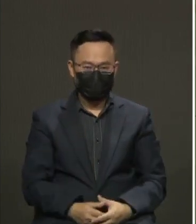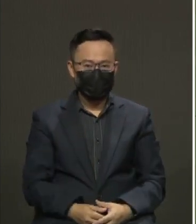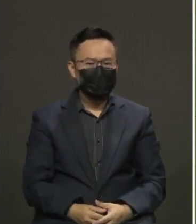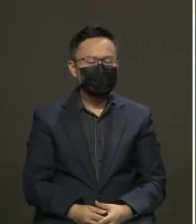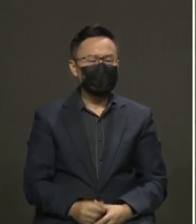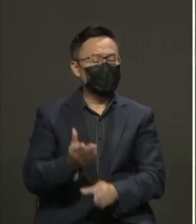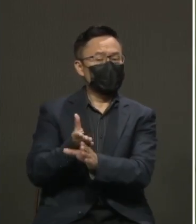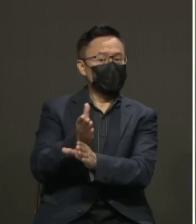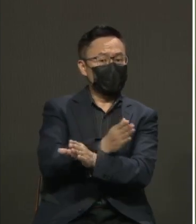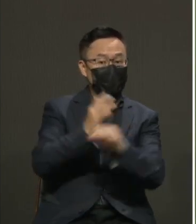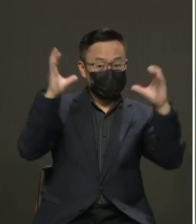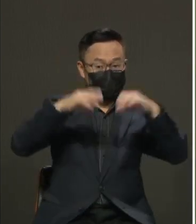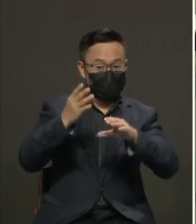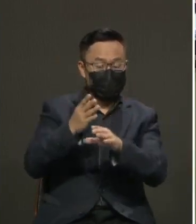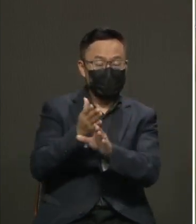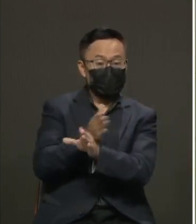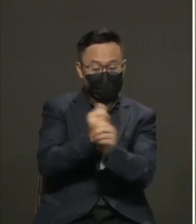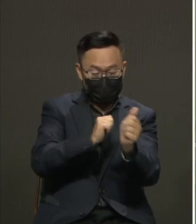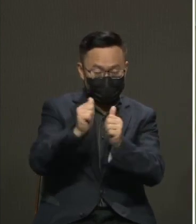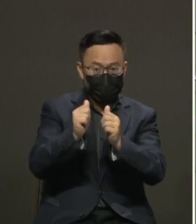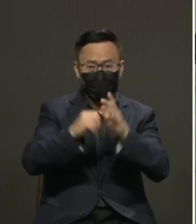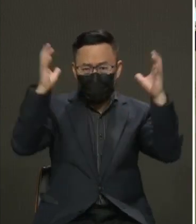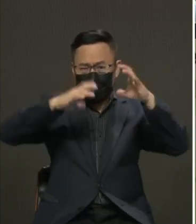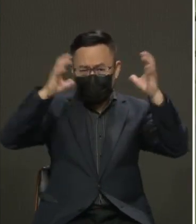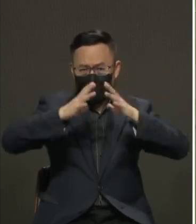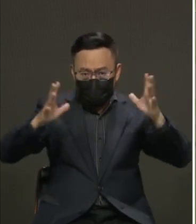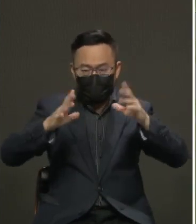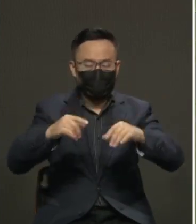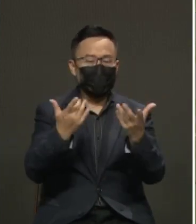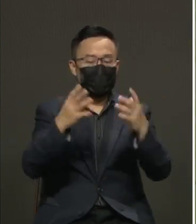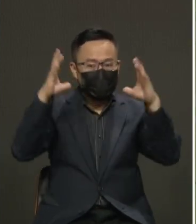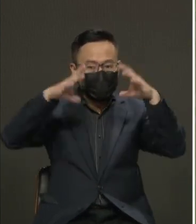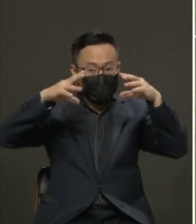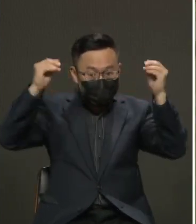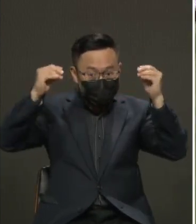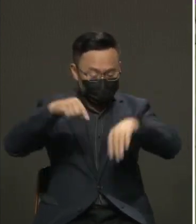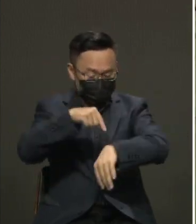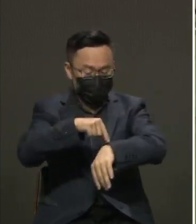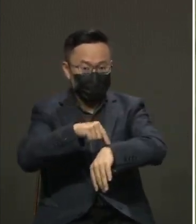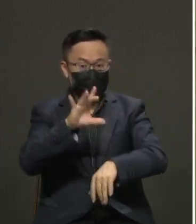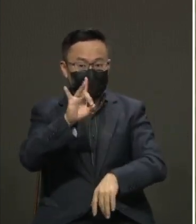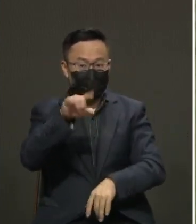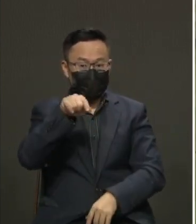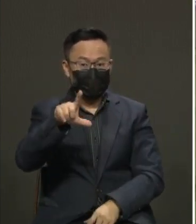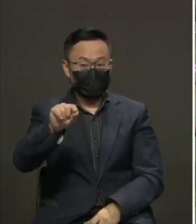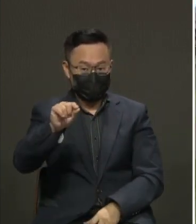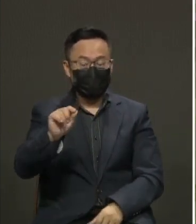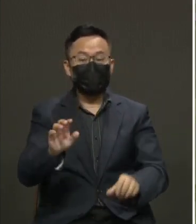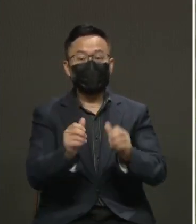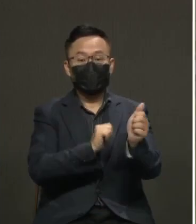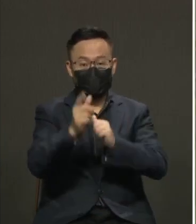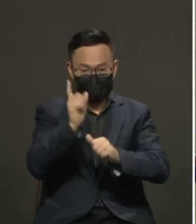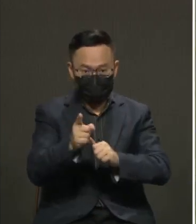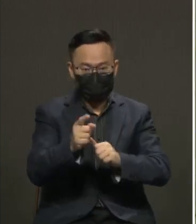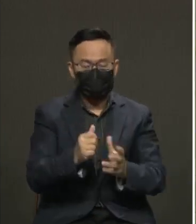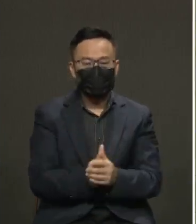องเลื่อนออกมาเตะในเวลาสักประมาณช่วง20:20นะคะแต่ว่าท้ายที่สุดก็กลับมาได้แล้วก็เกมเริ่มมาในจังหวะนี้คุณผู้ชมนาที